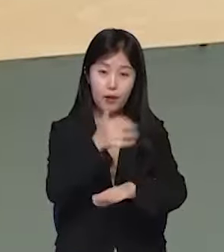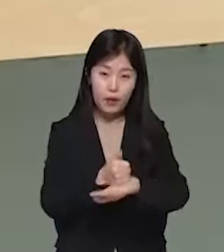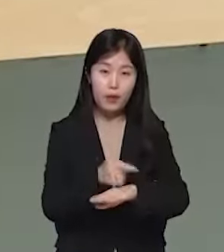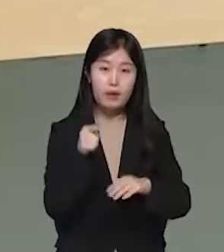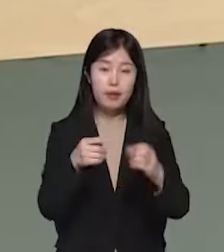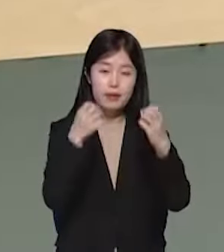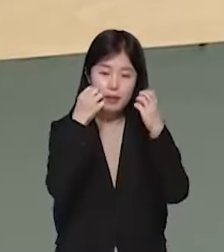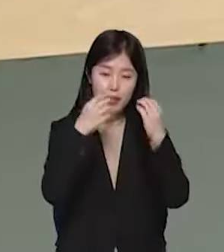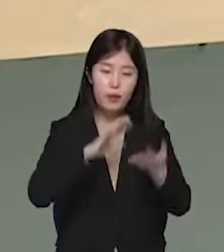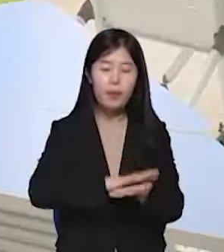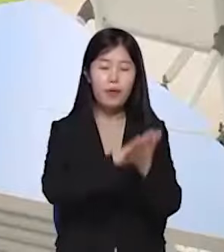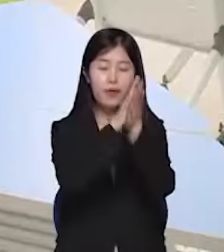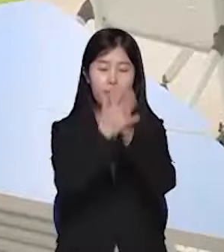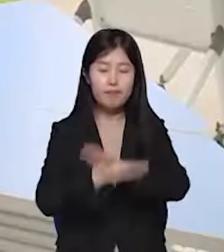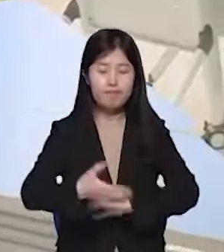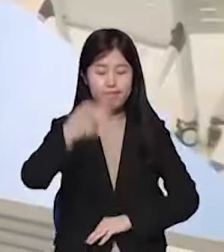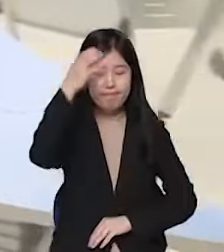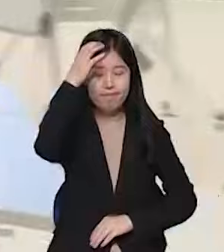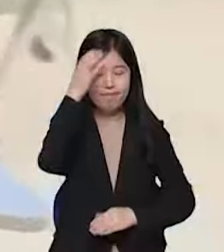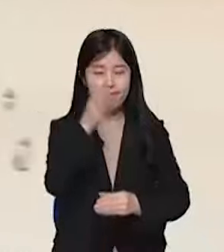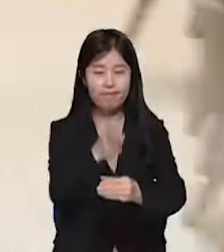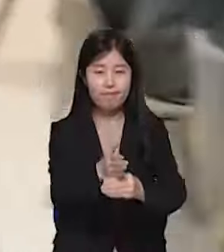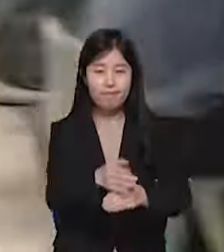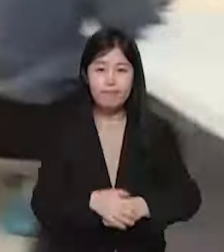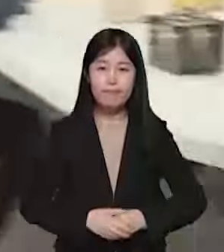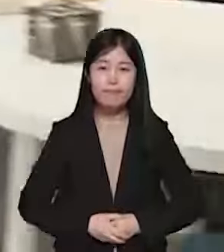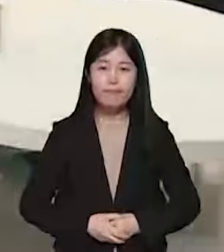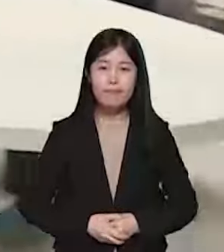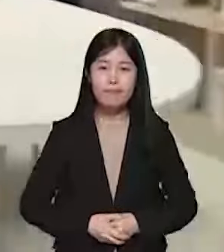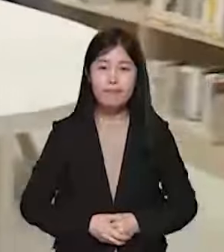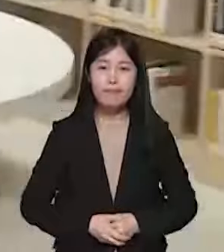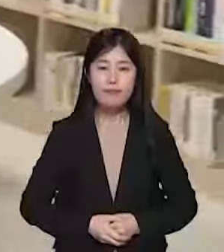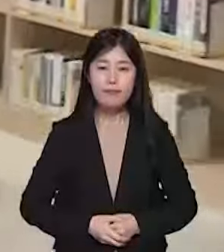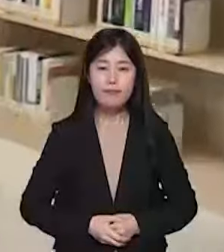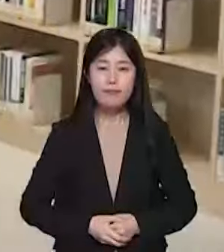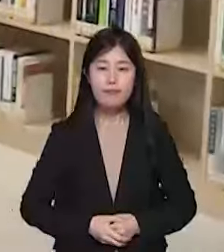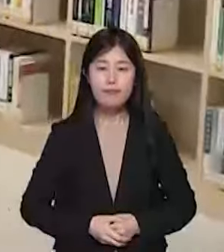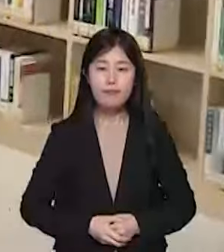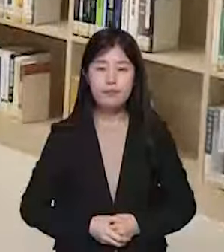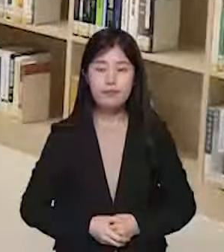아파트에도 새로운 변화의 바람이 불고 있습니다. KBC 박성호입니다.